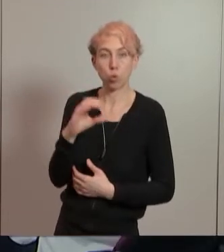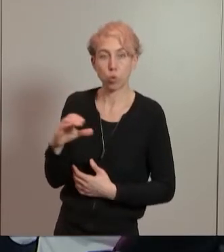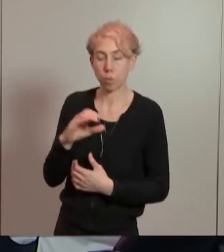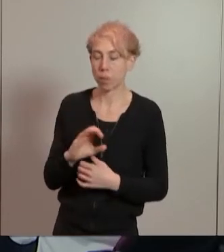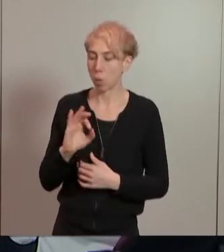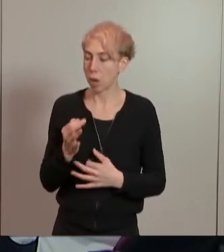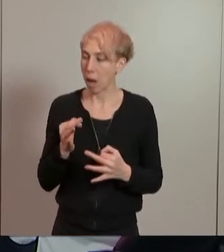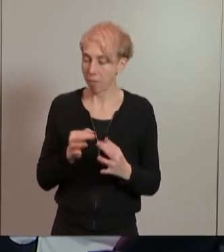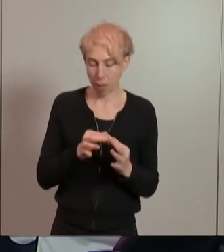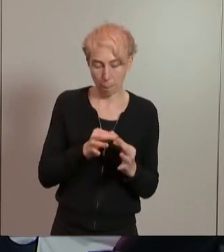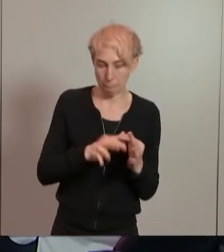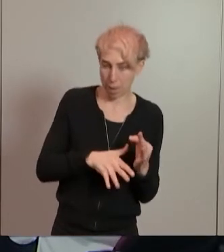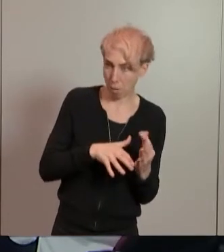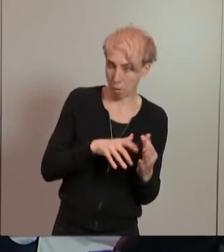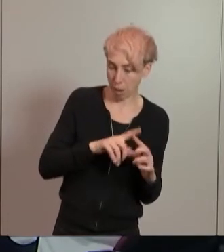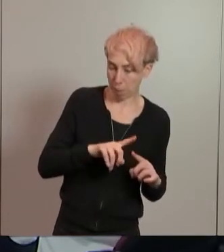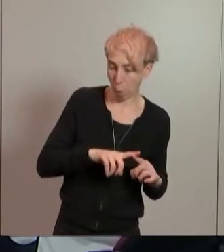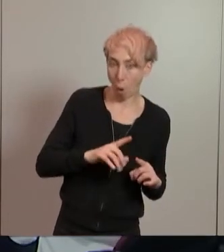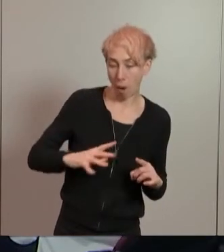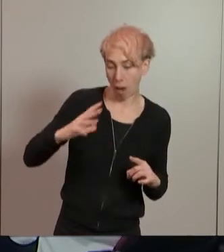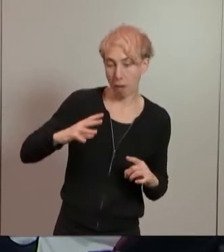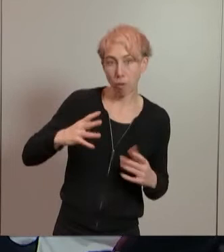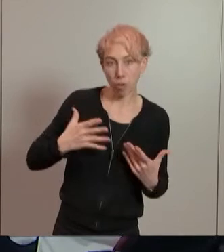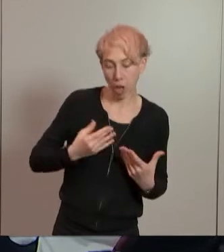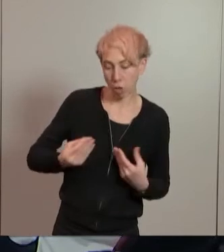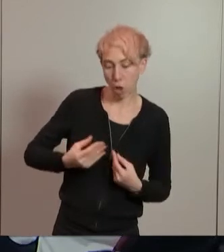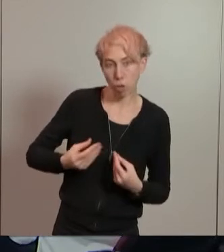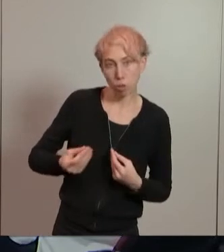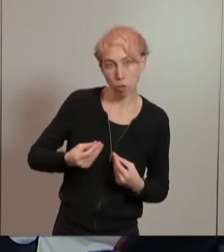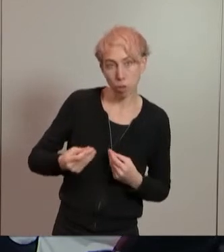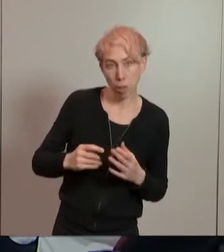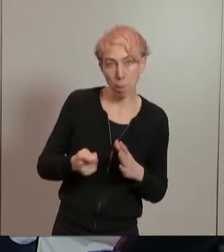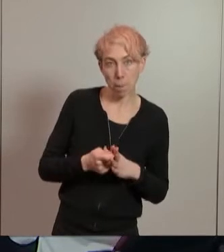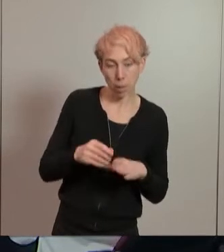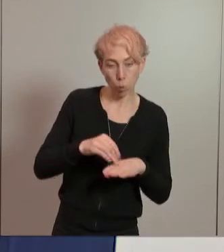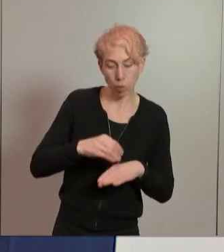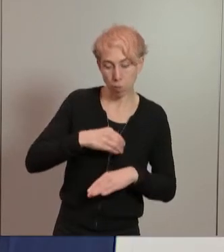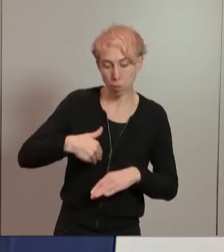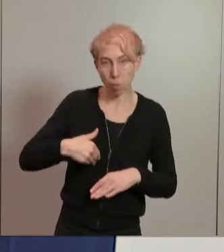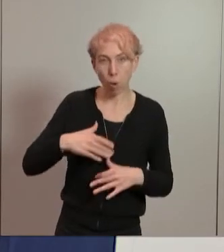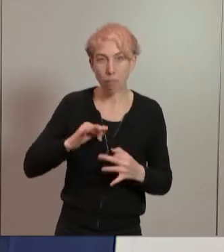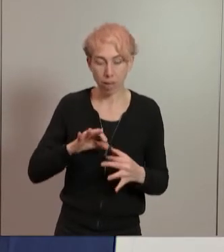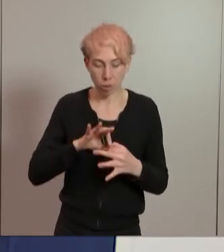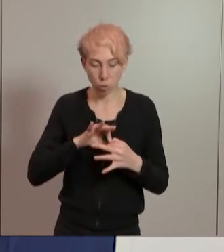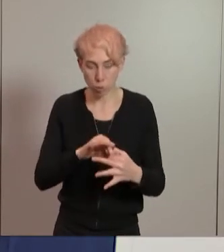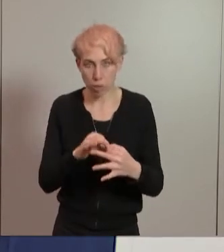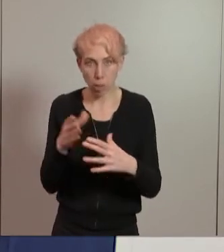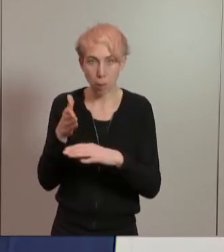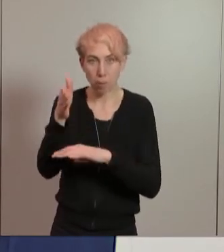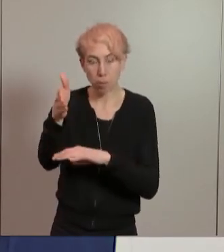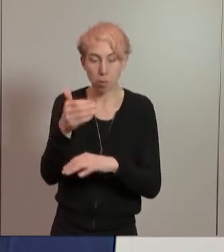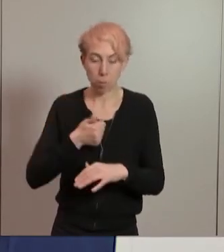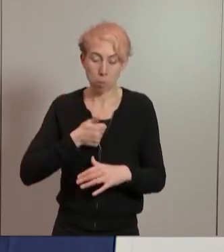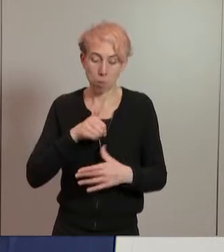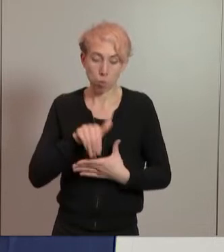sur les éléments de bilan, j'ai pu en donner déjà sur les précédents conseils municipaux. Sur la suite, les perspectives, je ne m'exprimerai